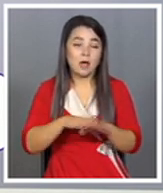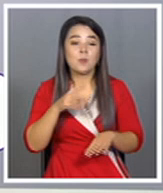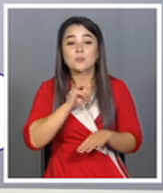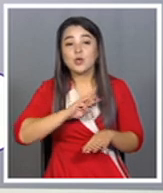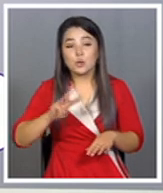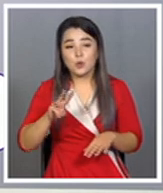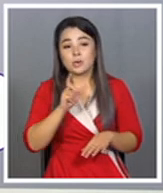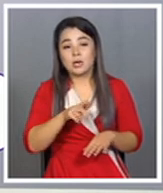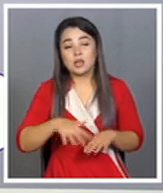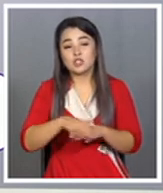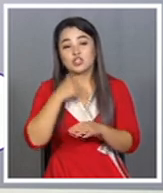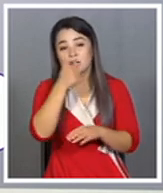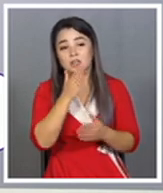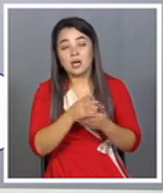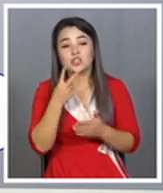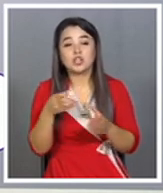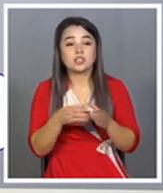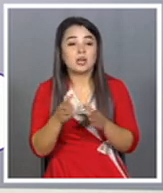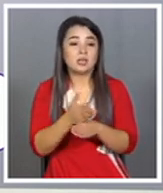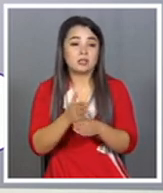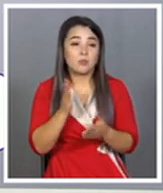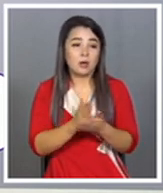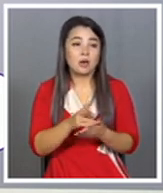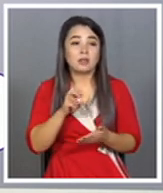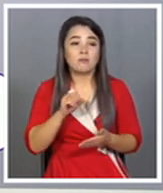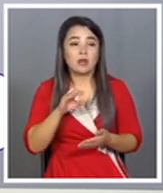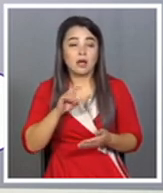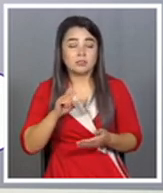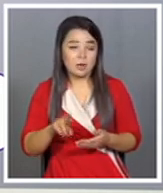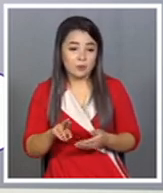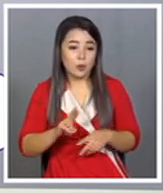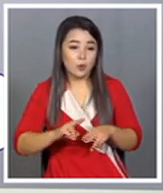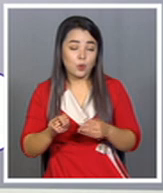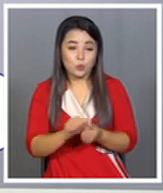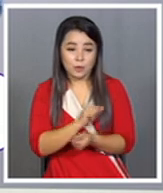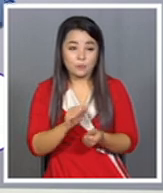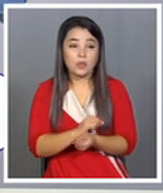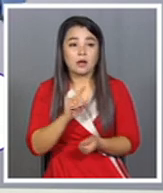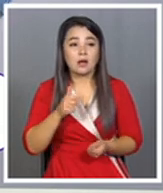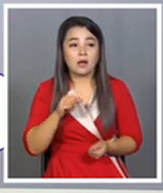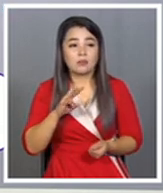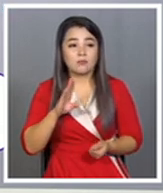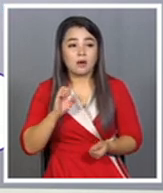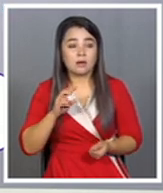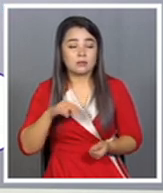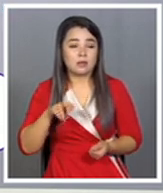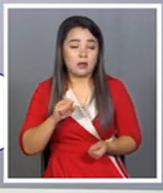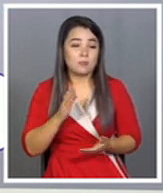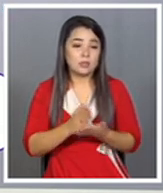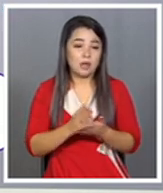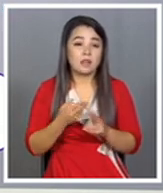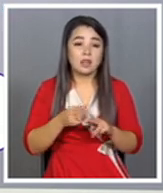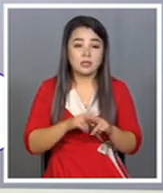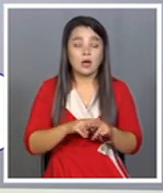миллиондаған жылдардың ішінде екіге жіктеле бастады. Лавразия құрлығы және Гондванаға. Лавразия ол қандай құрлық?